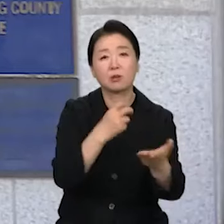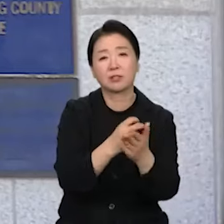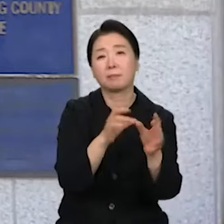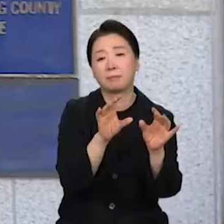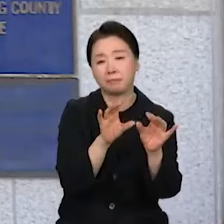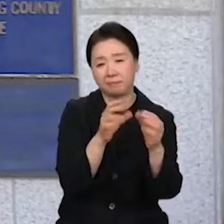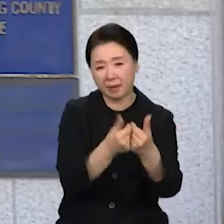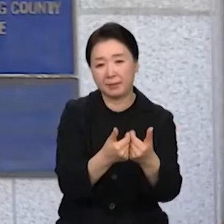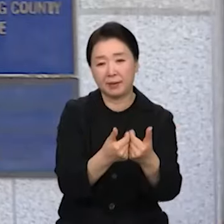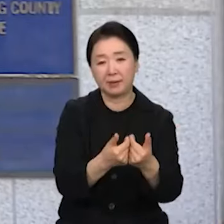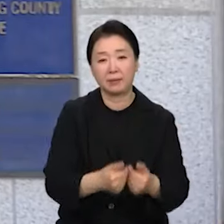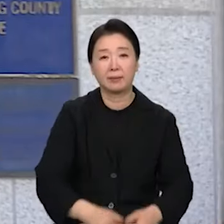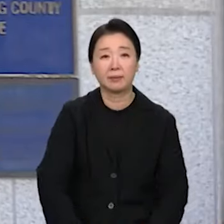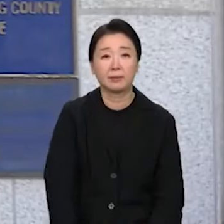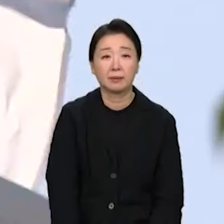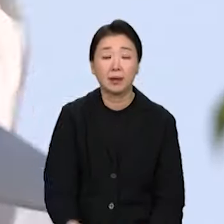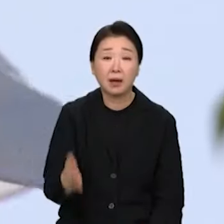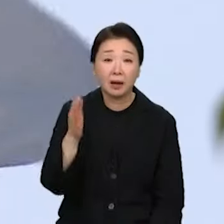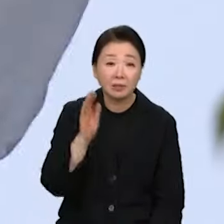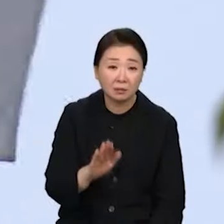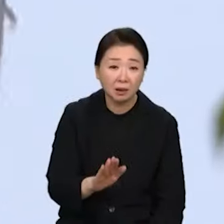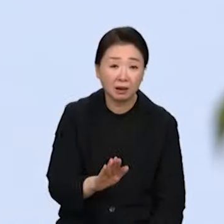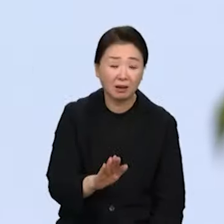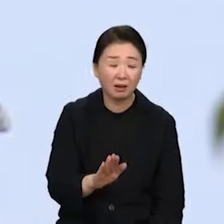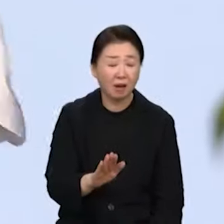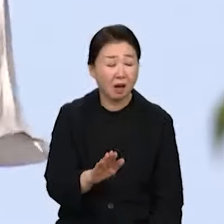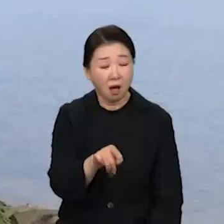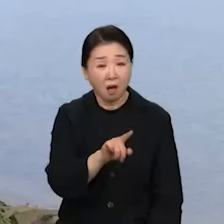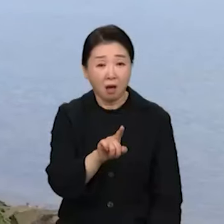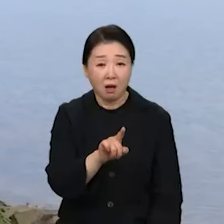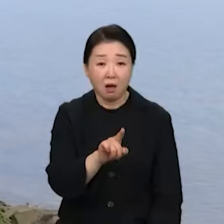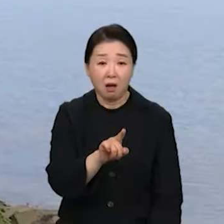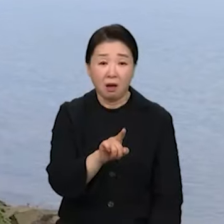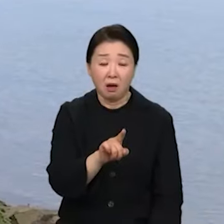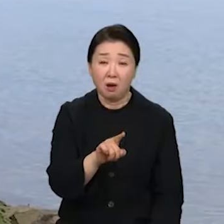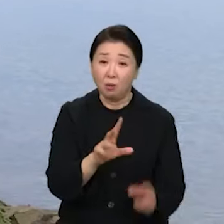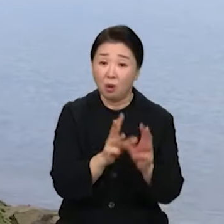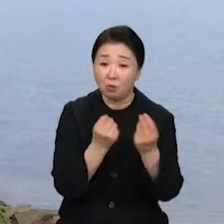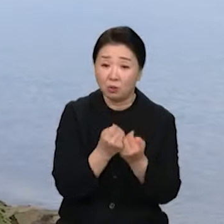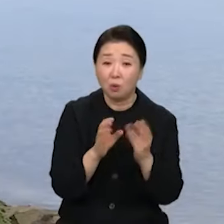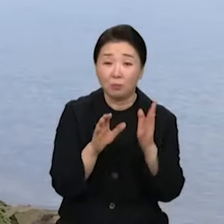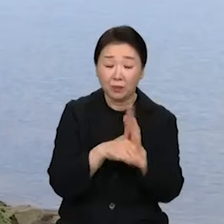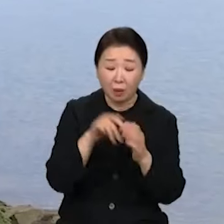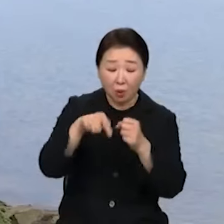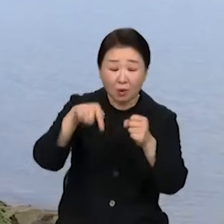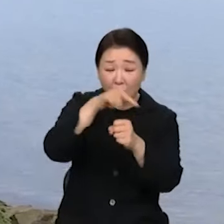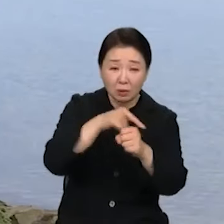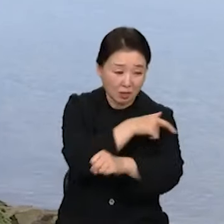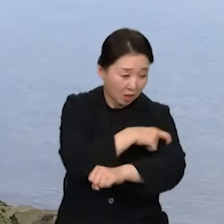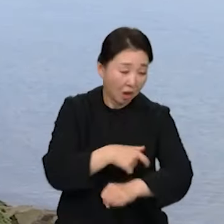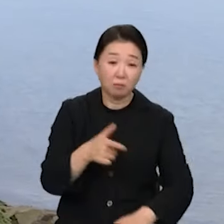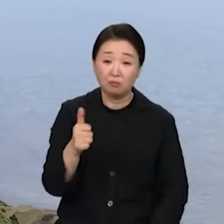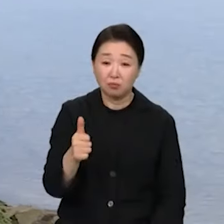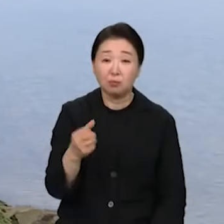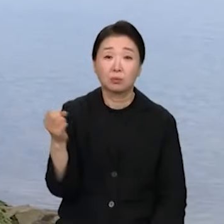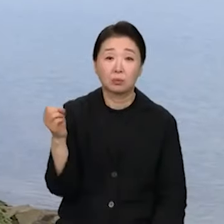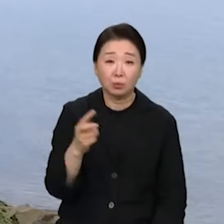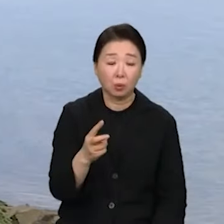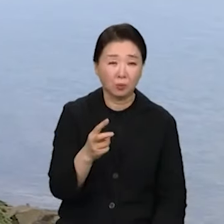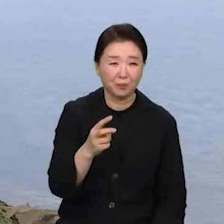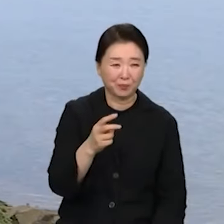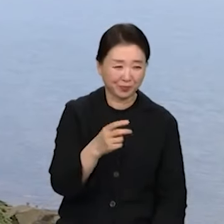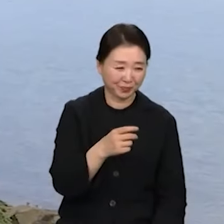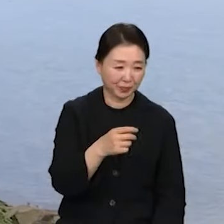입장을 내세워 왔습니다. 하지만 헛구호였습니다. 워크숍에는 고리 원전 간부들은 물론이고